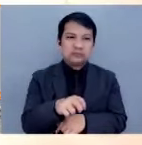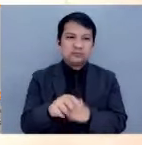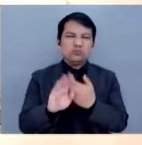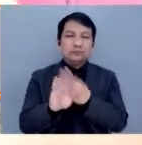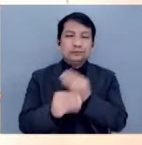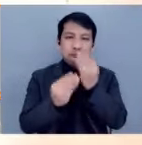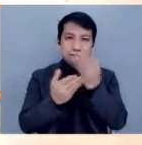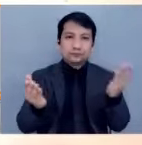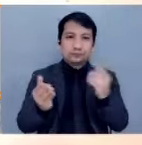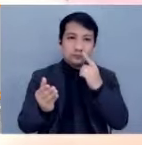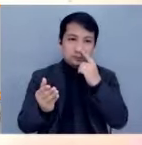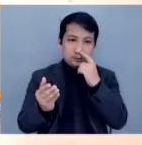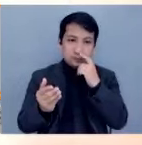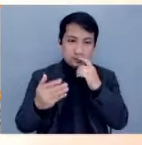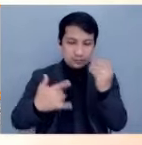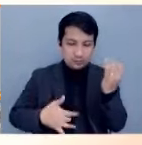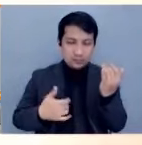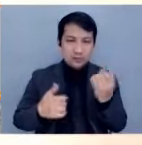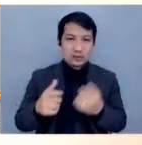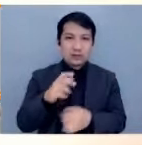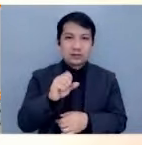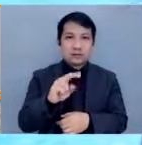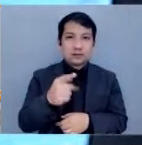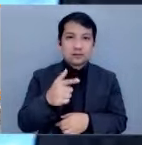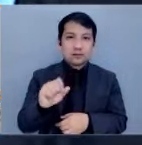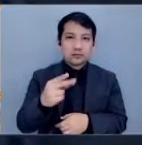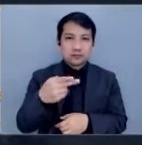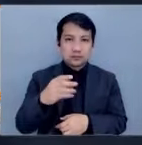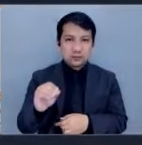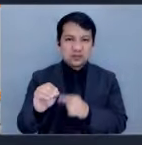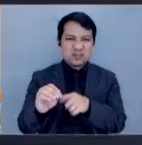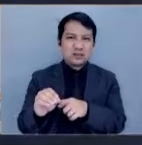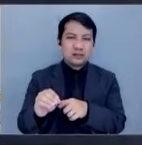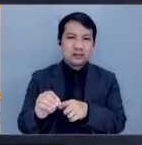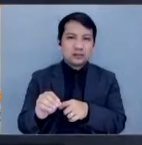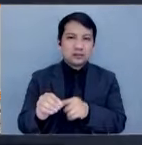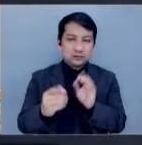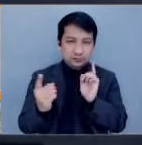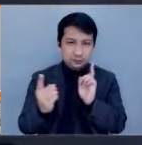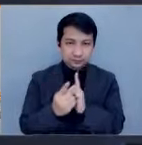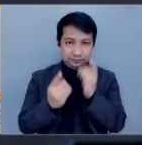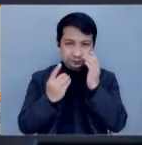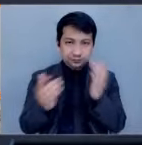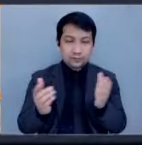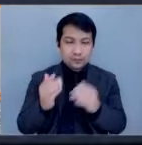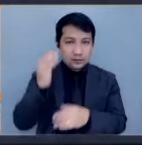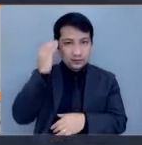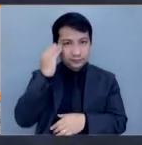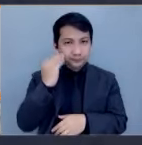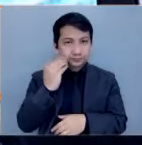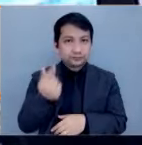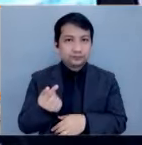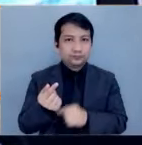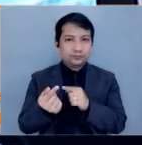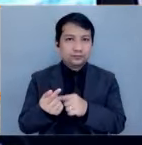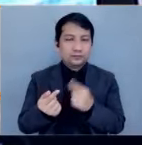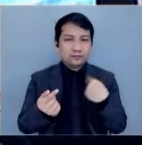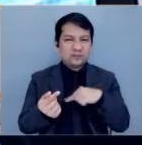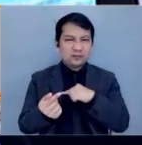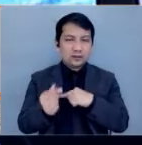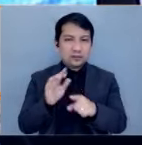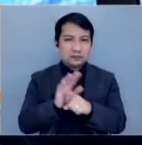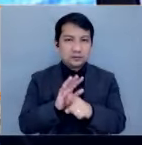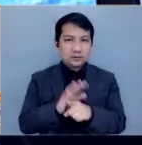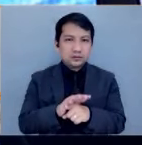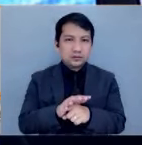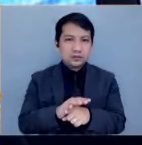magiliw na harana ni Seon-ho. Siyempre, may pag-getting to know moment din ng Korean Oppa kasama ang kanyang fans. Nakipaglaro